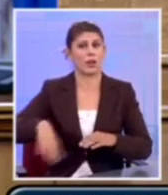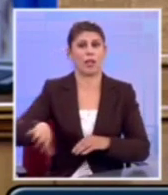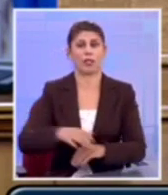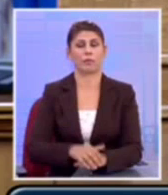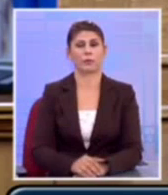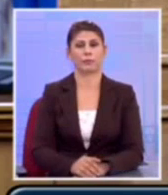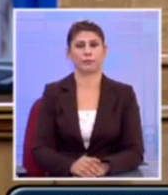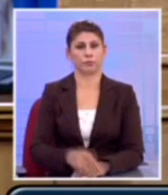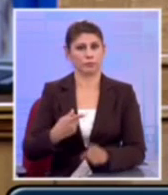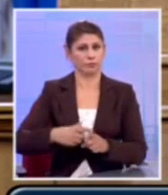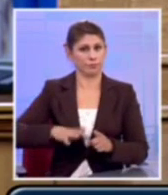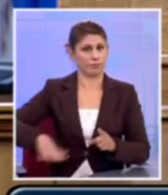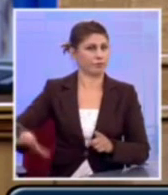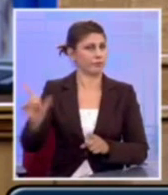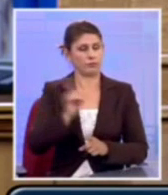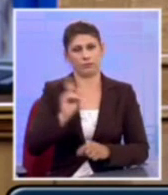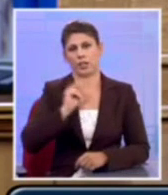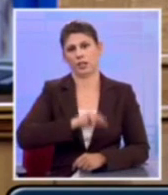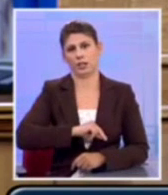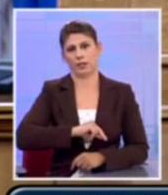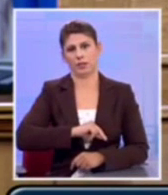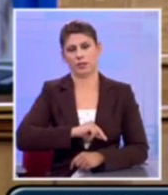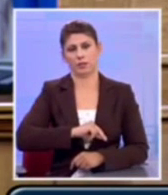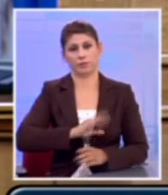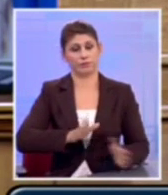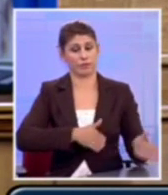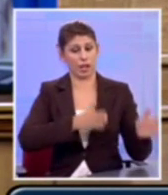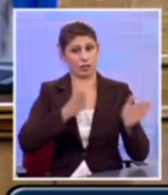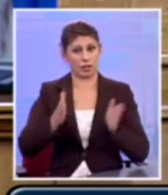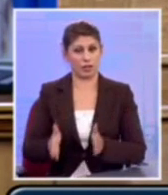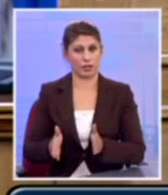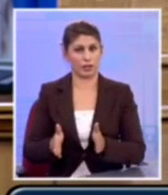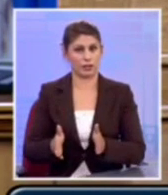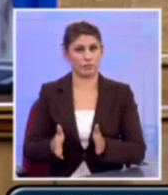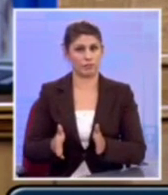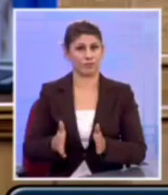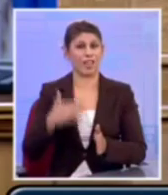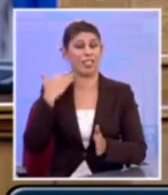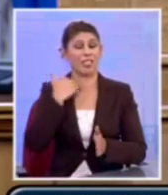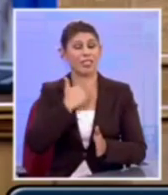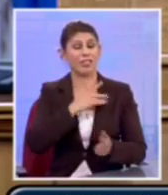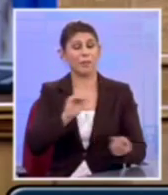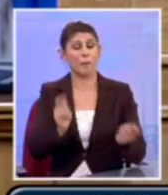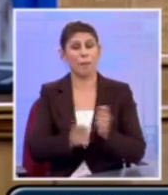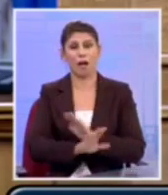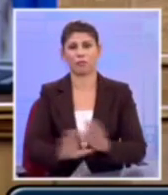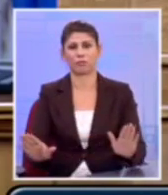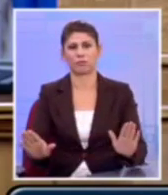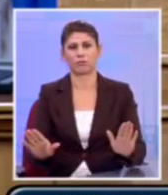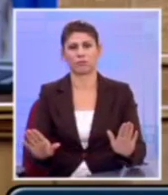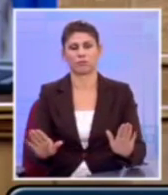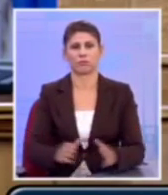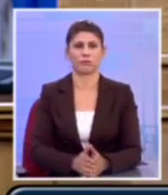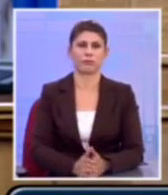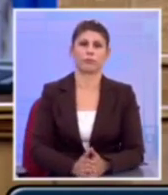Ο ελληνικός λαός δεν ωφελήθηκε. Αντίθετα, θυματοποιήθηκε και